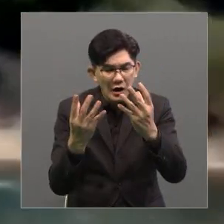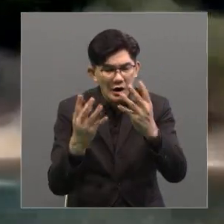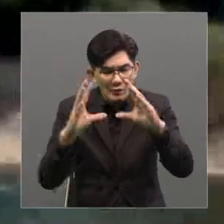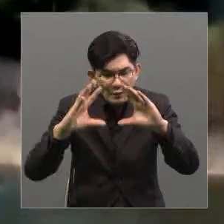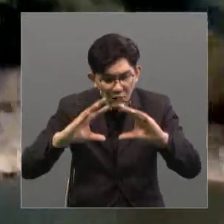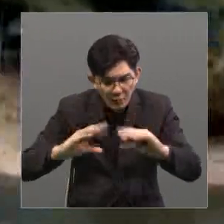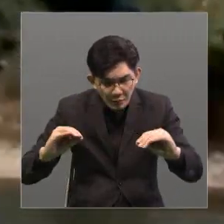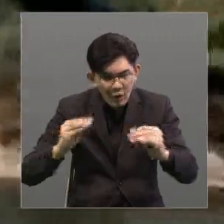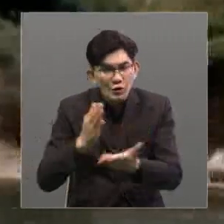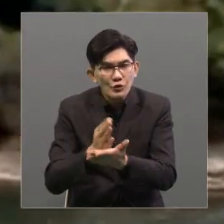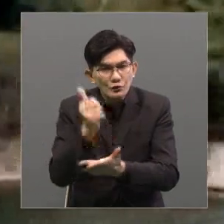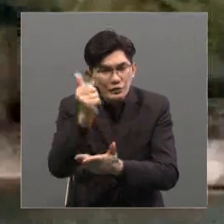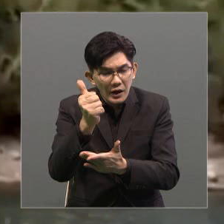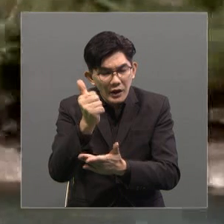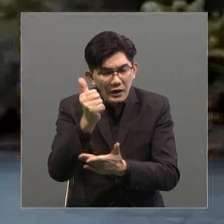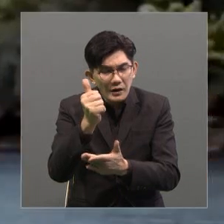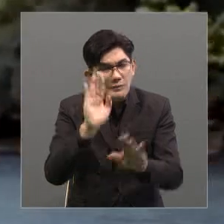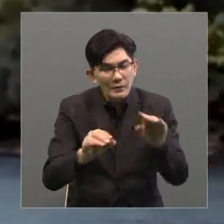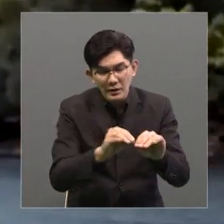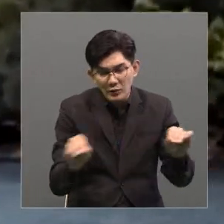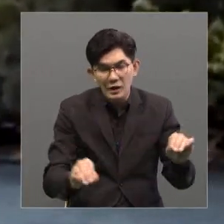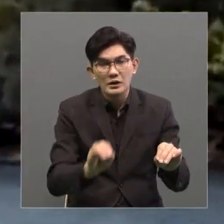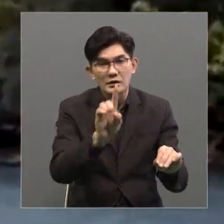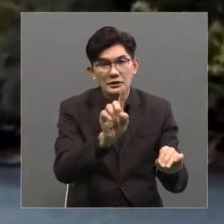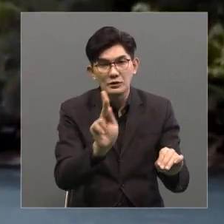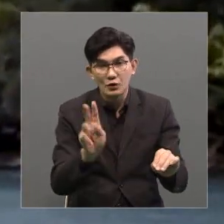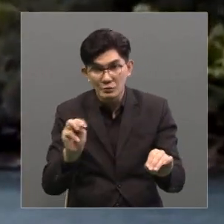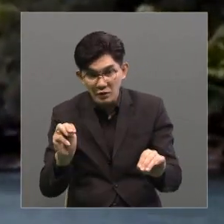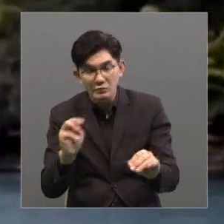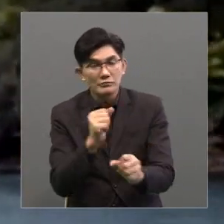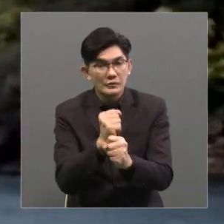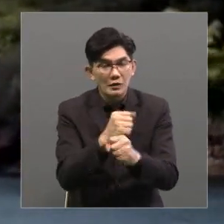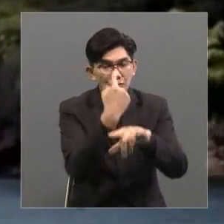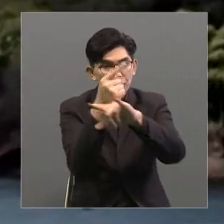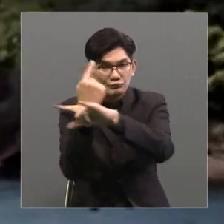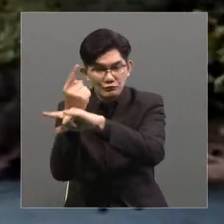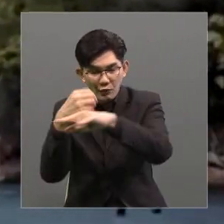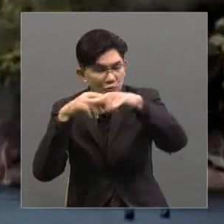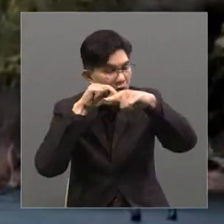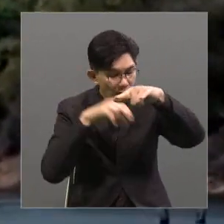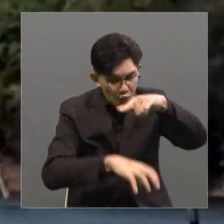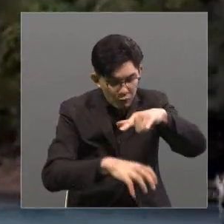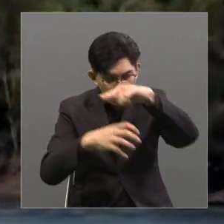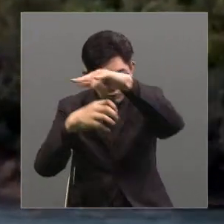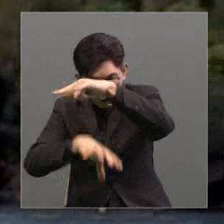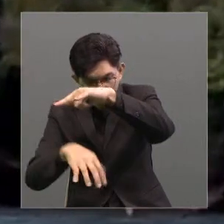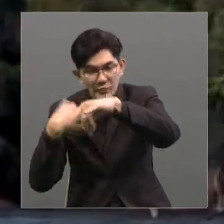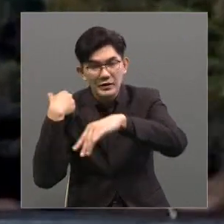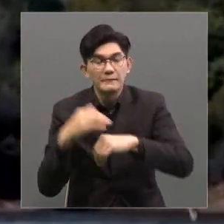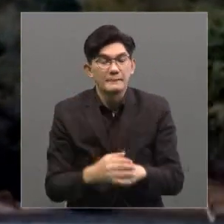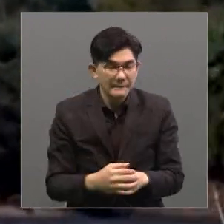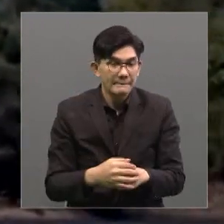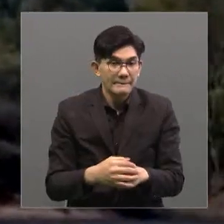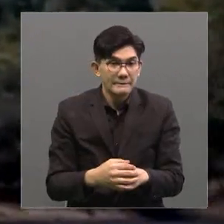กั้นการลุกลามของไฟป่าเป็นแนวยาวได้1กิโลเมตรด้วยการอันนี้เป็นการปฏิบัติการของเฮลิคอปเตอร์เพื่อดับไฟป่านะคะส่วนสถาน